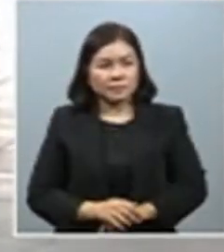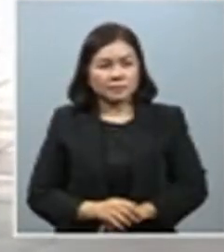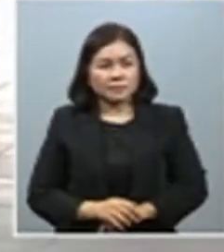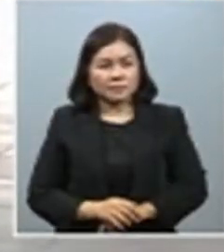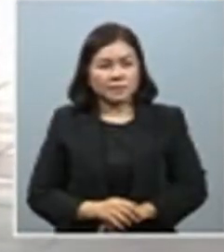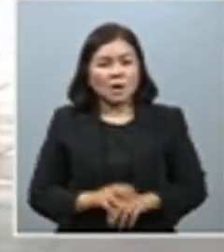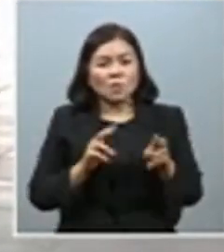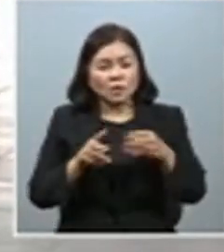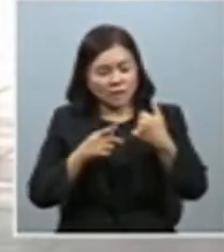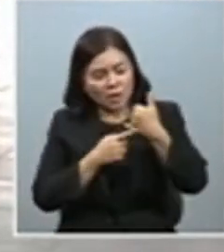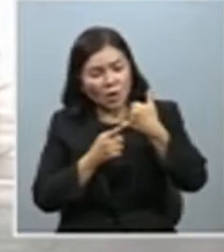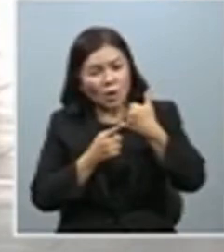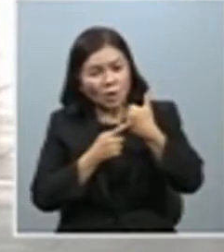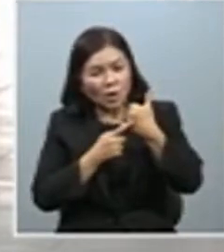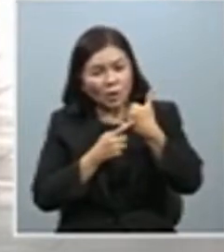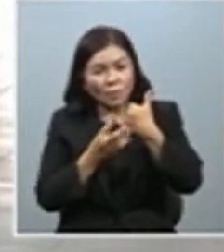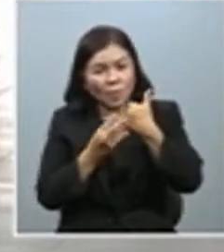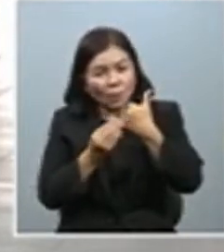มินุด